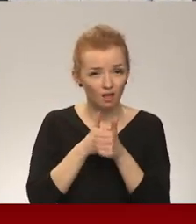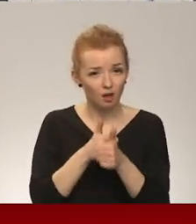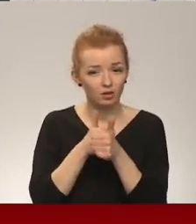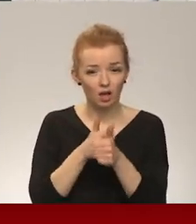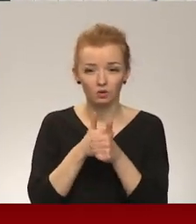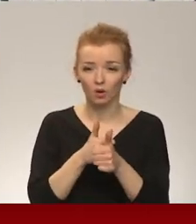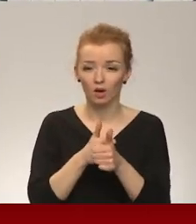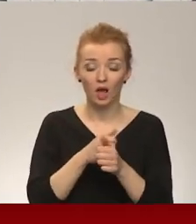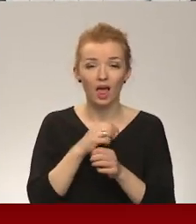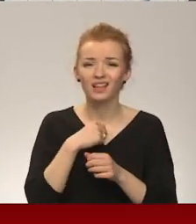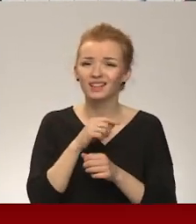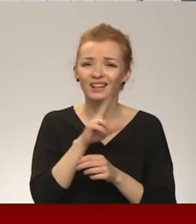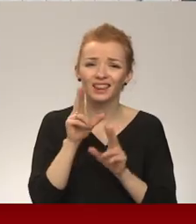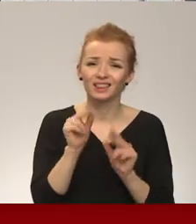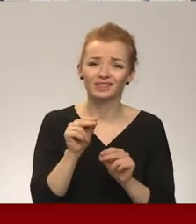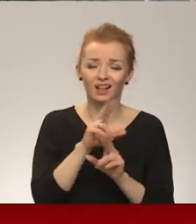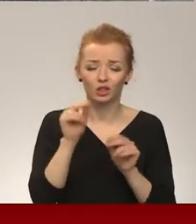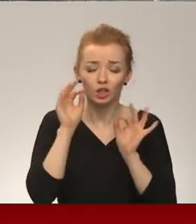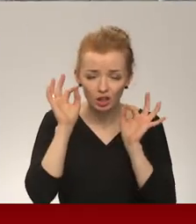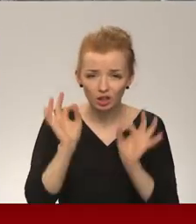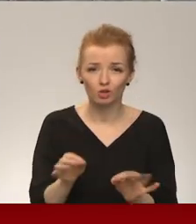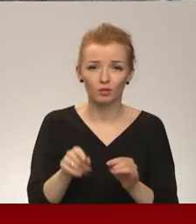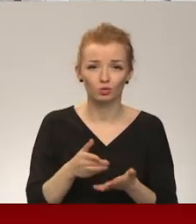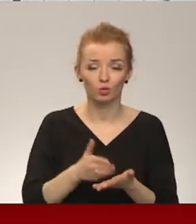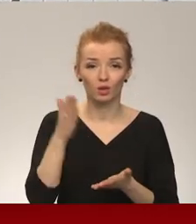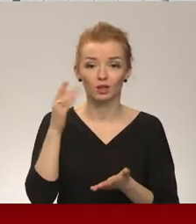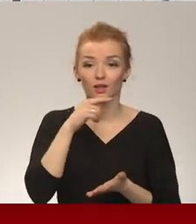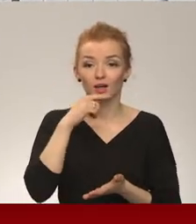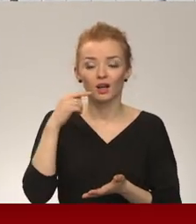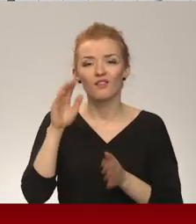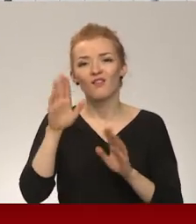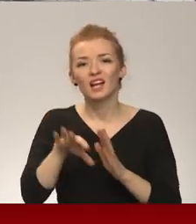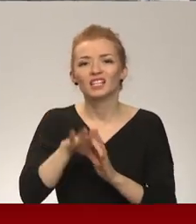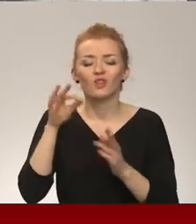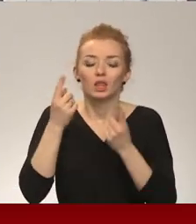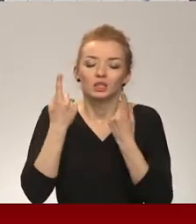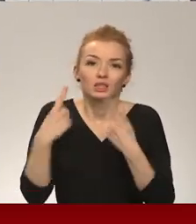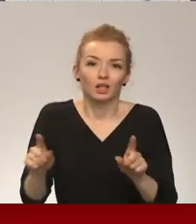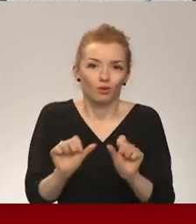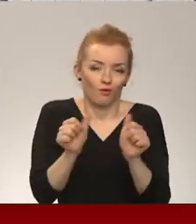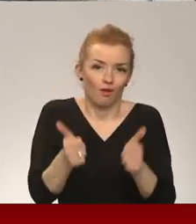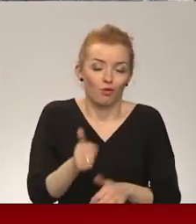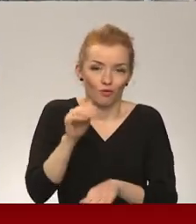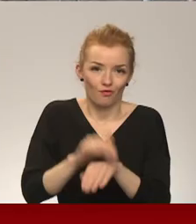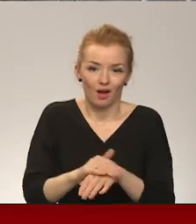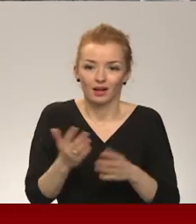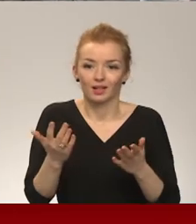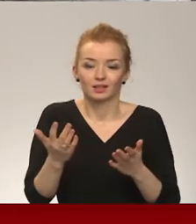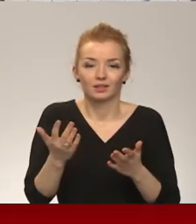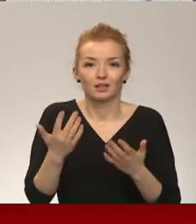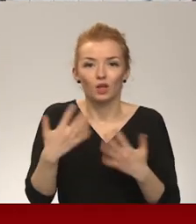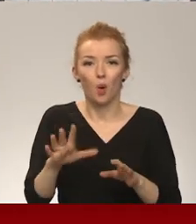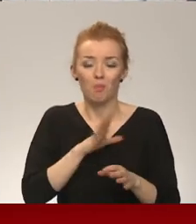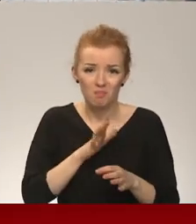bija neticības sajūta, ka kaut kas tāds varētu notikt, jo nu, Krievija varēja izvēlēties daudz citas līdzekļus. Nu, faktiski jau ar tiem soļiem, kas bija veikti,